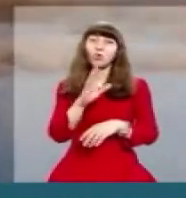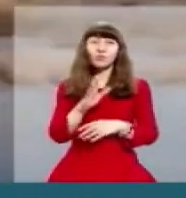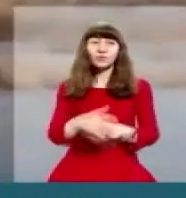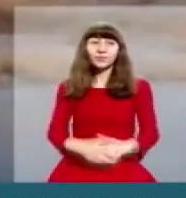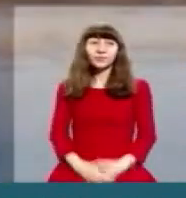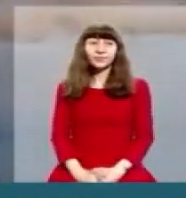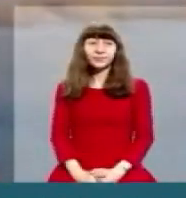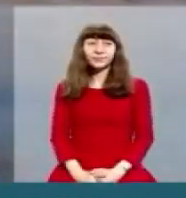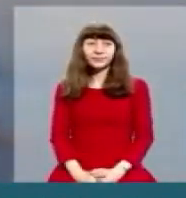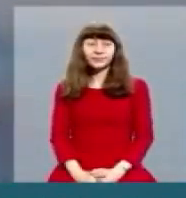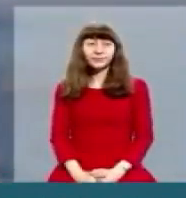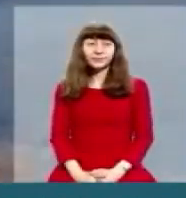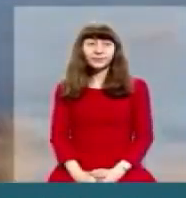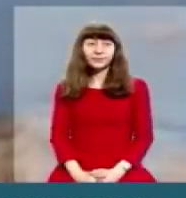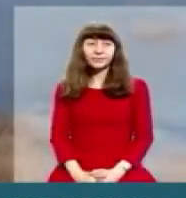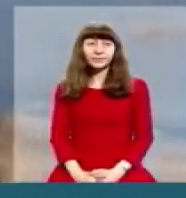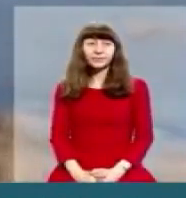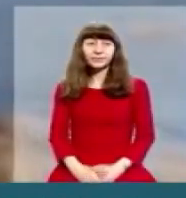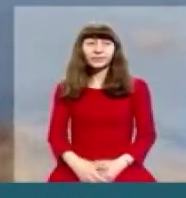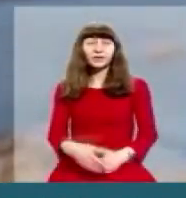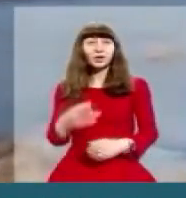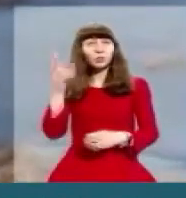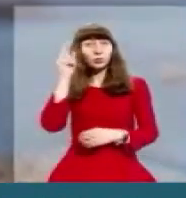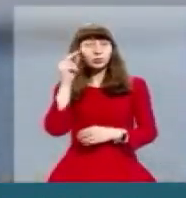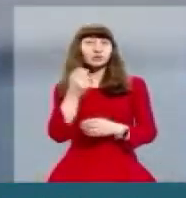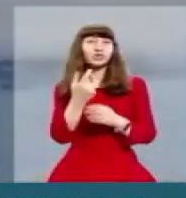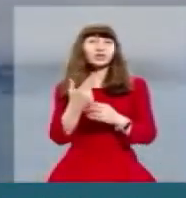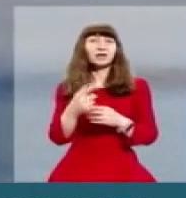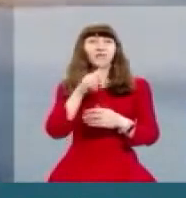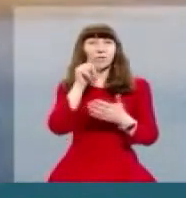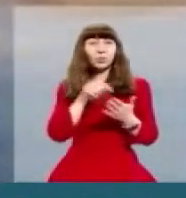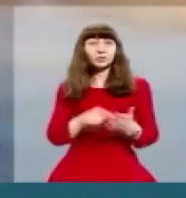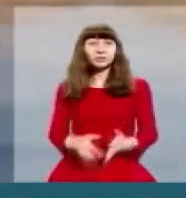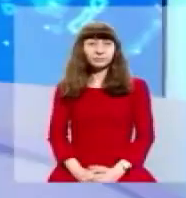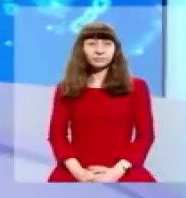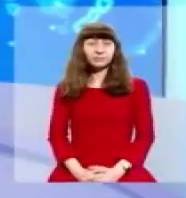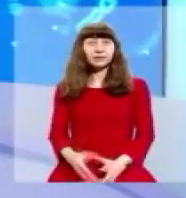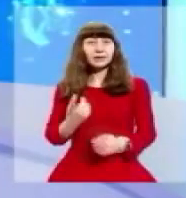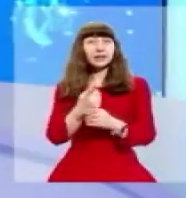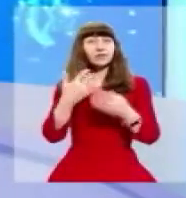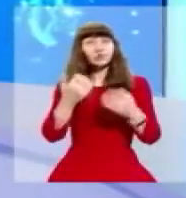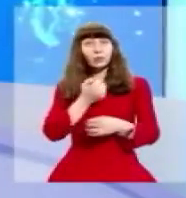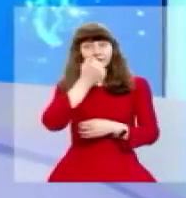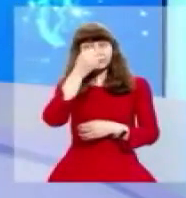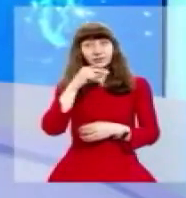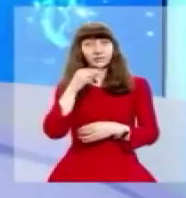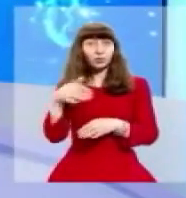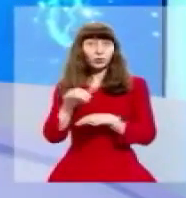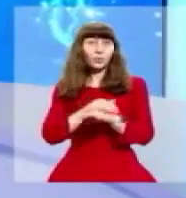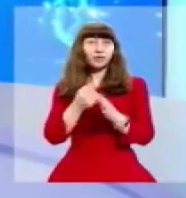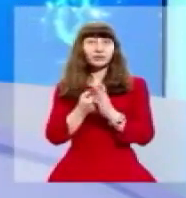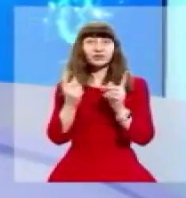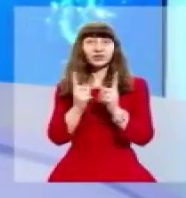управлению популяциями сайгаков, в ходе которых будут изучены ряд вопросов. На этом у меня все. До свидания.